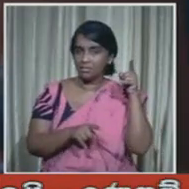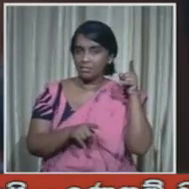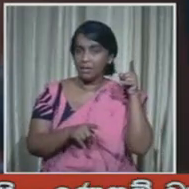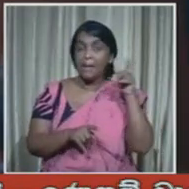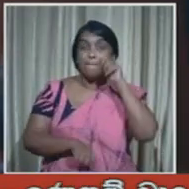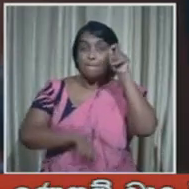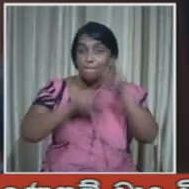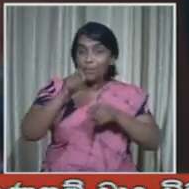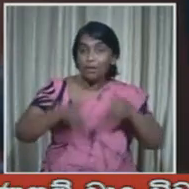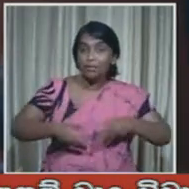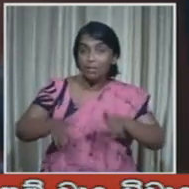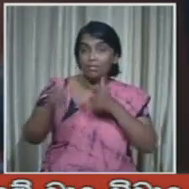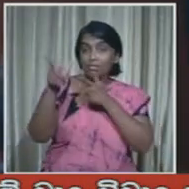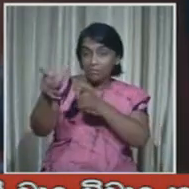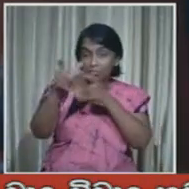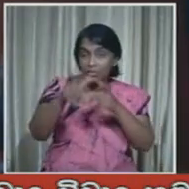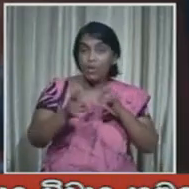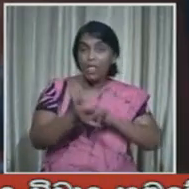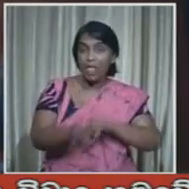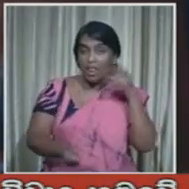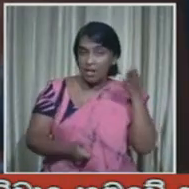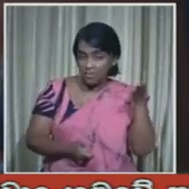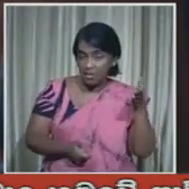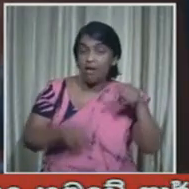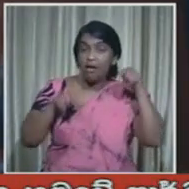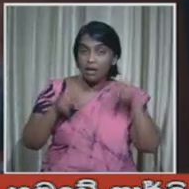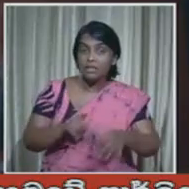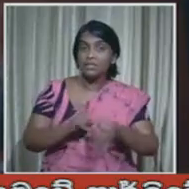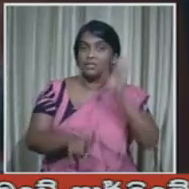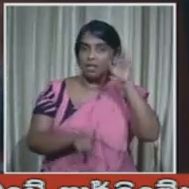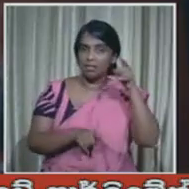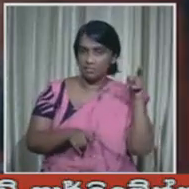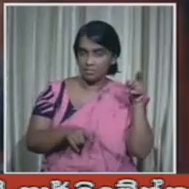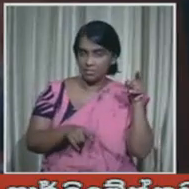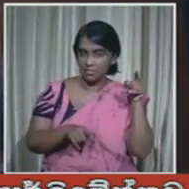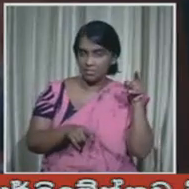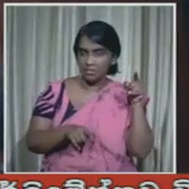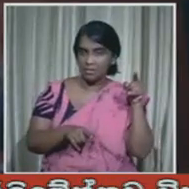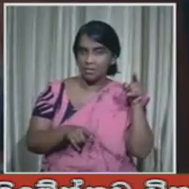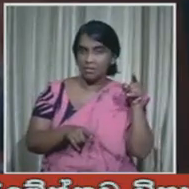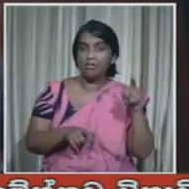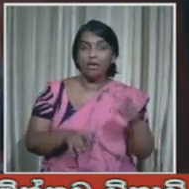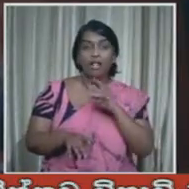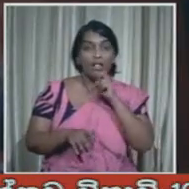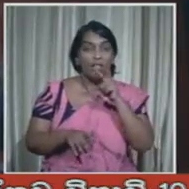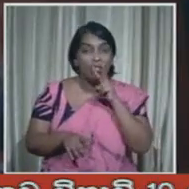මිනිස්සු පාරේ වෙඩි තියලා මරනකොට හිටපු ලේකම්වරයා අද අපේ රටේ ජනාධිපතිවරයා මහා දවල්